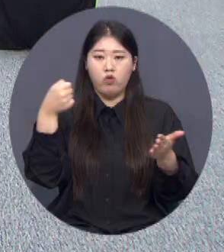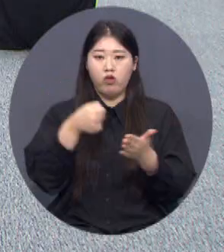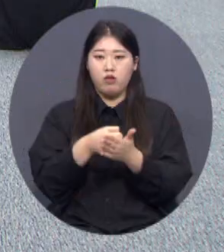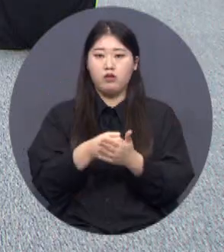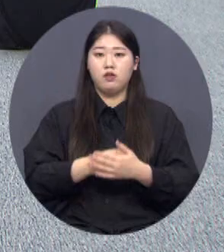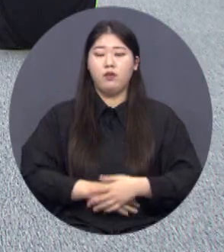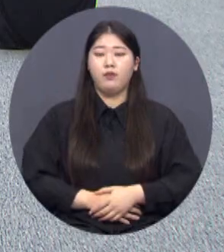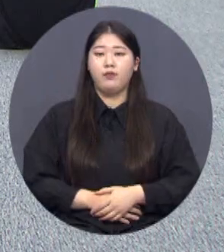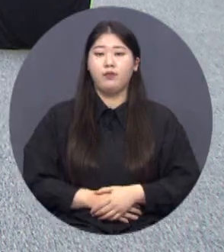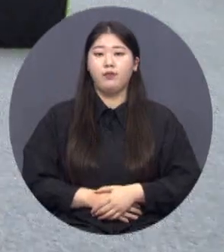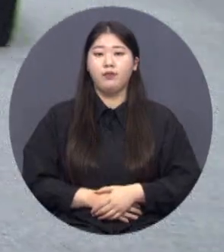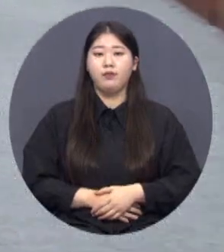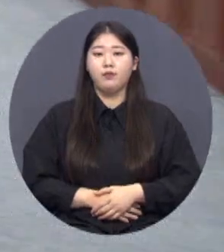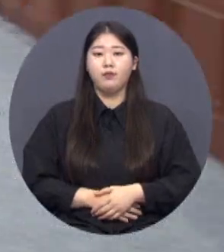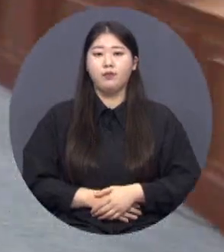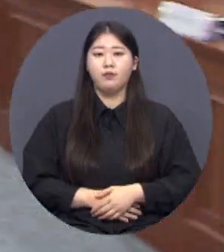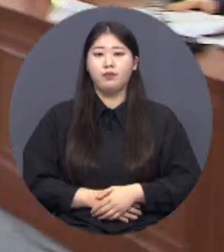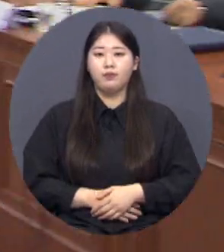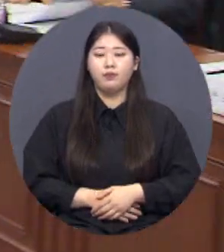알려졌습니다